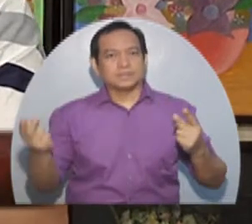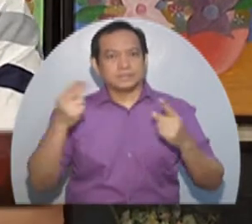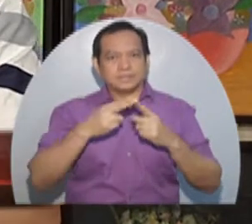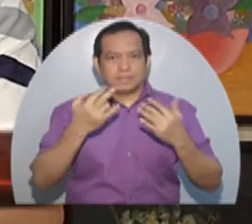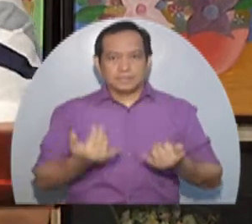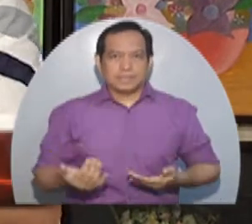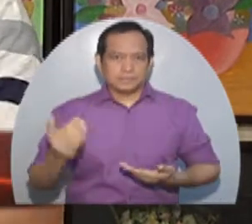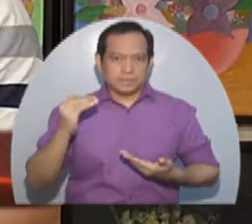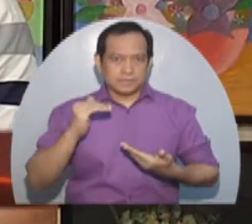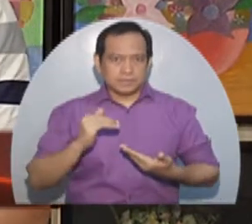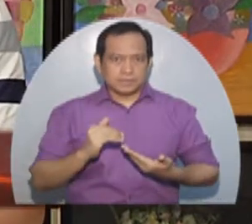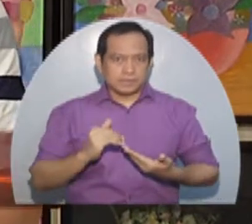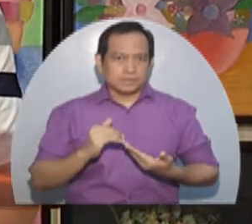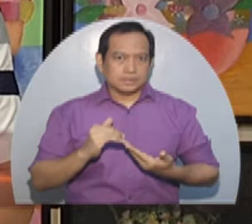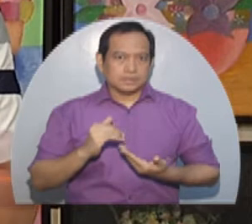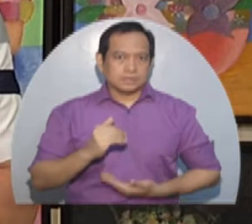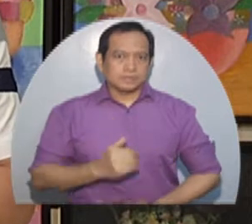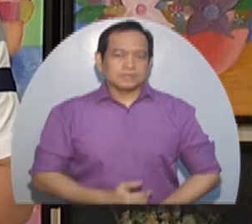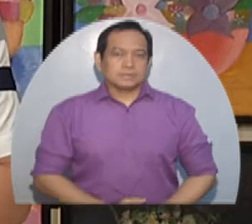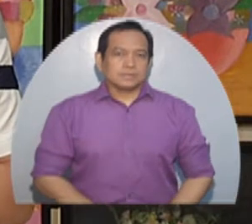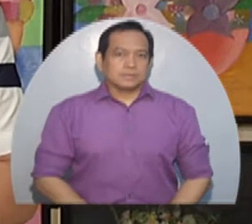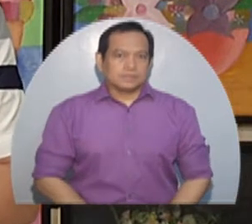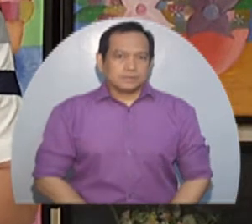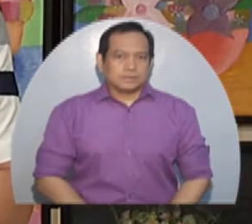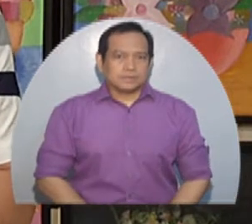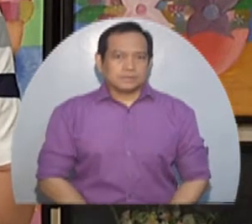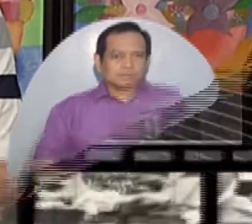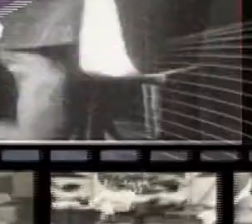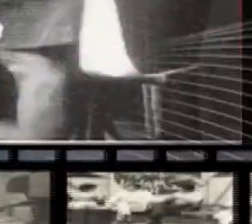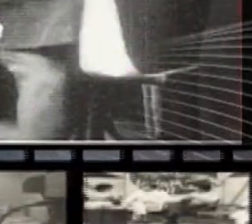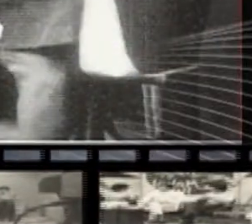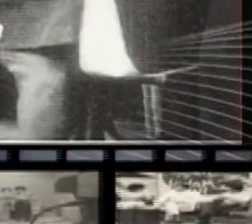mula noon hanggang ngayon. Kapwa ko, mahal ko.